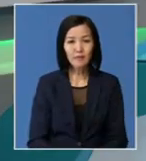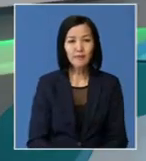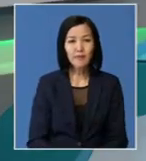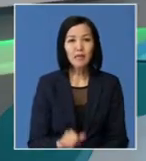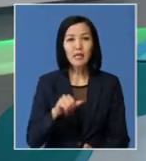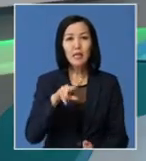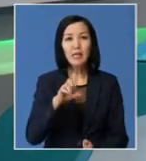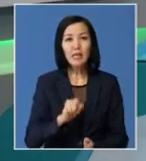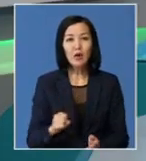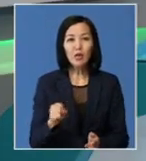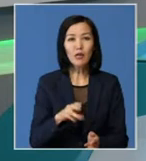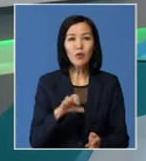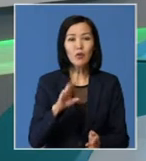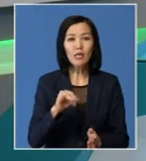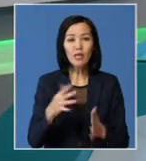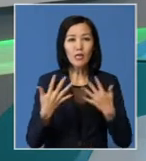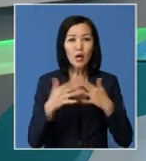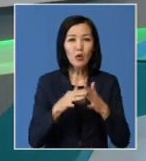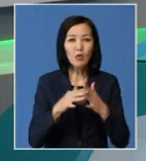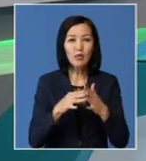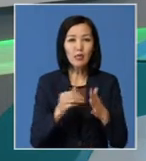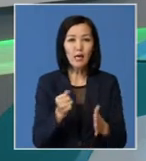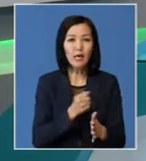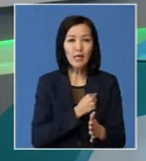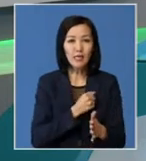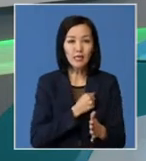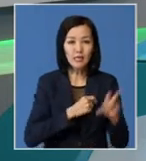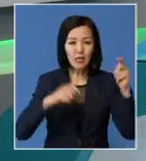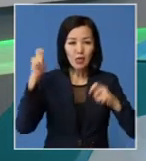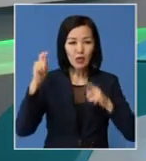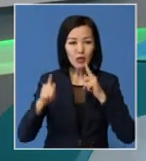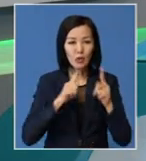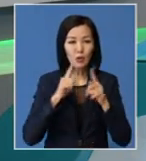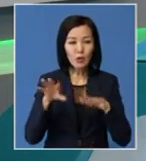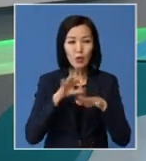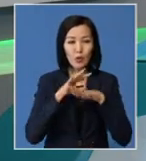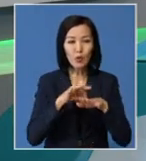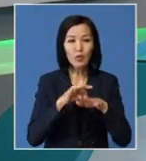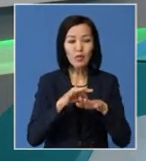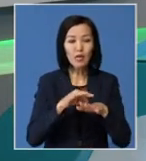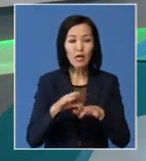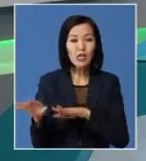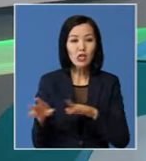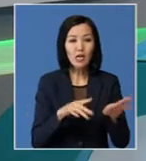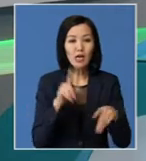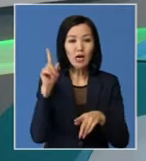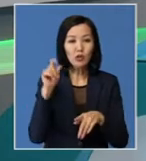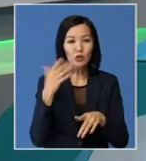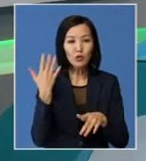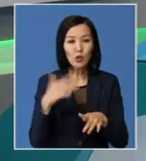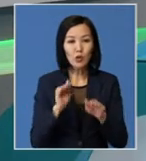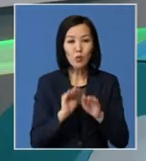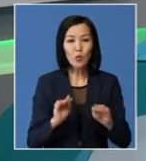Іле ауданы Өтеген Батыр ауылында алғаш рет кадеттер слеті өтті. Жас полиция бағдарламасы аясында өткен шараға 150 оқушы